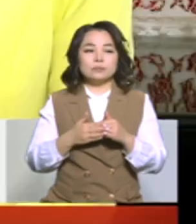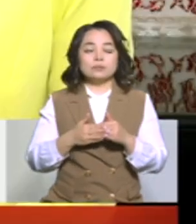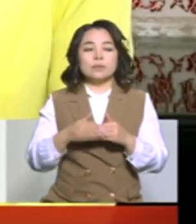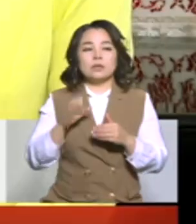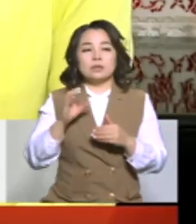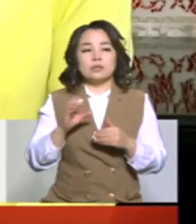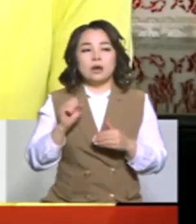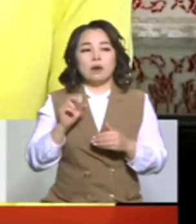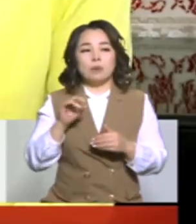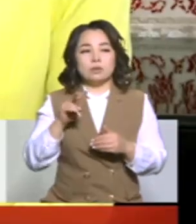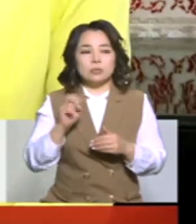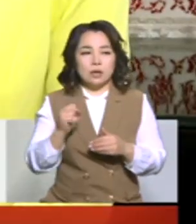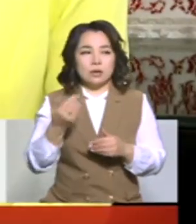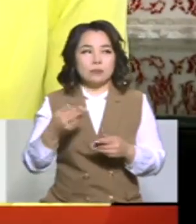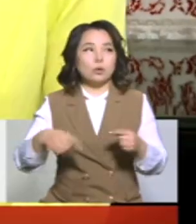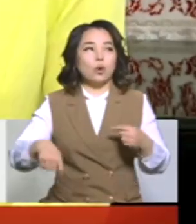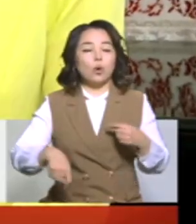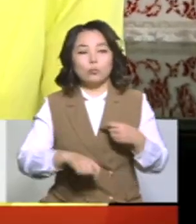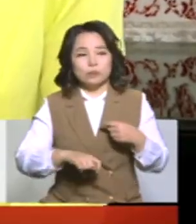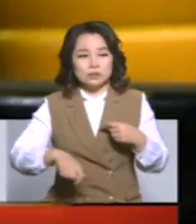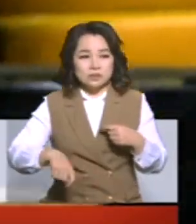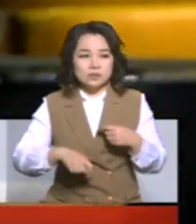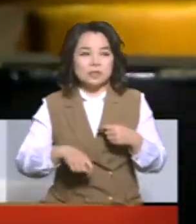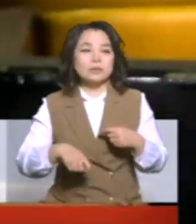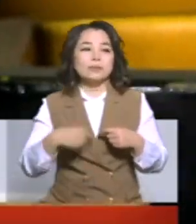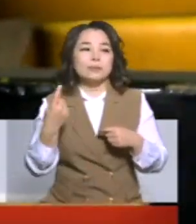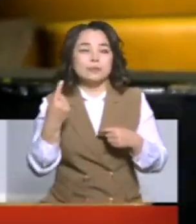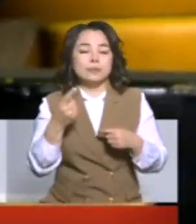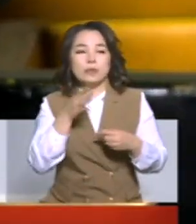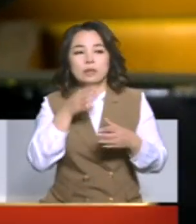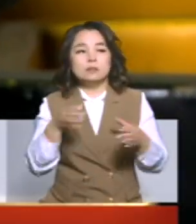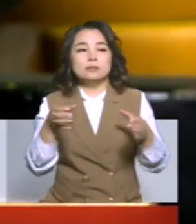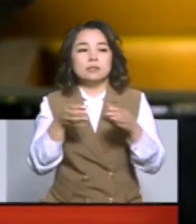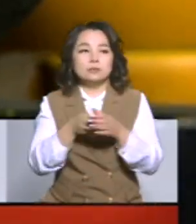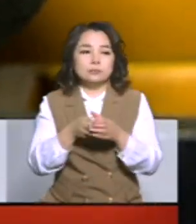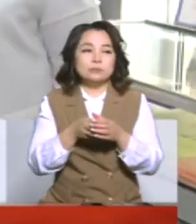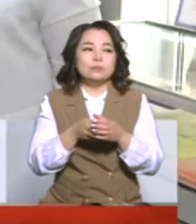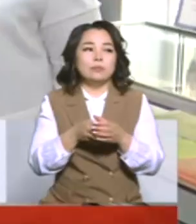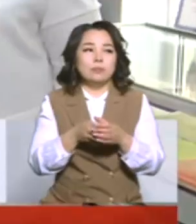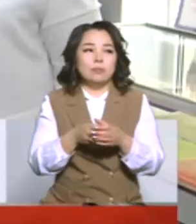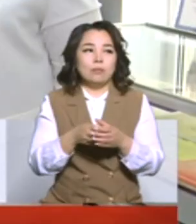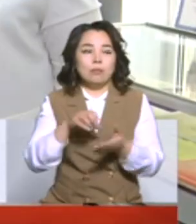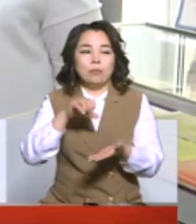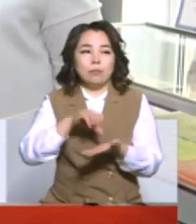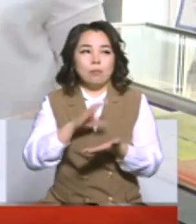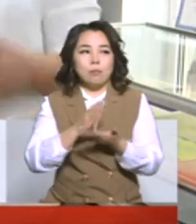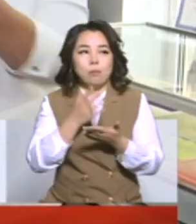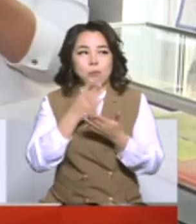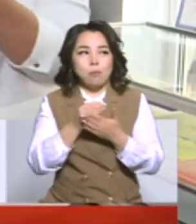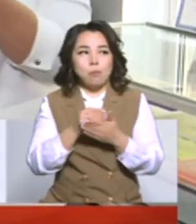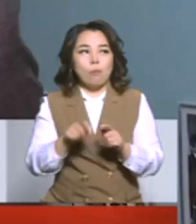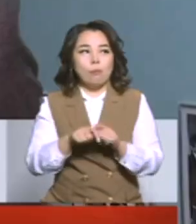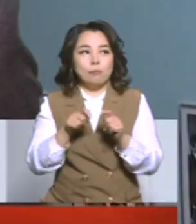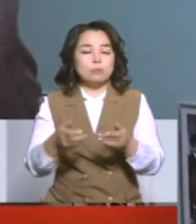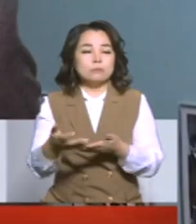Саян Ақмолда, әйгілі қобызшы қазақстандық алдыңғы таптағы жағы өнерпазымыздың жинағы